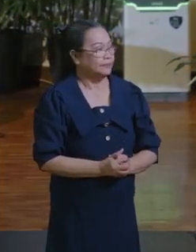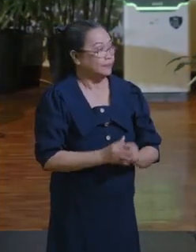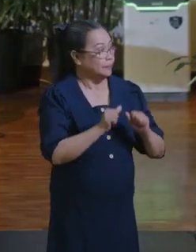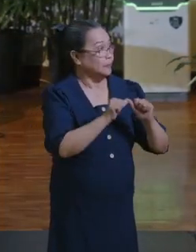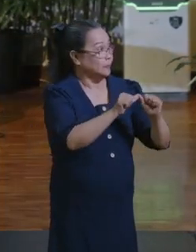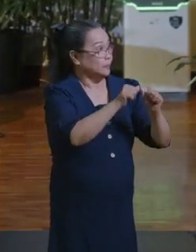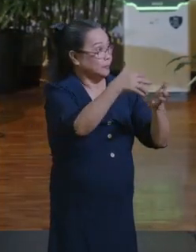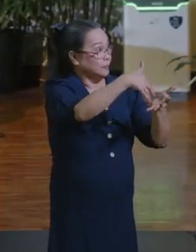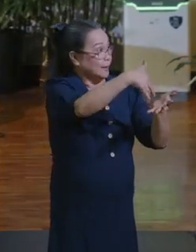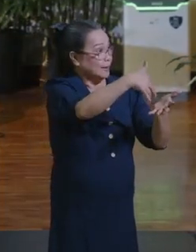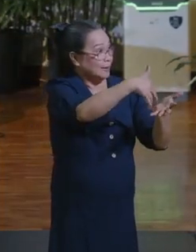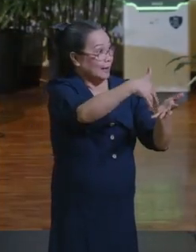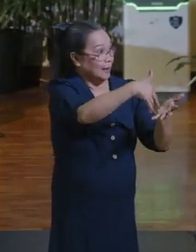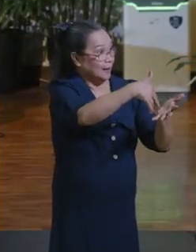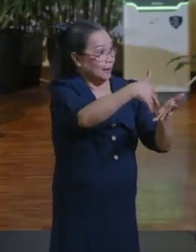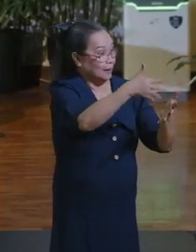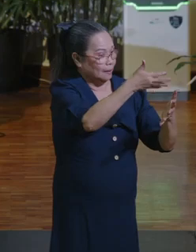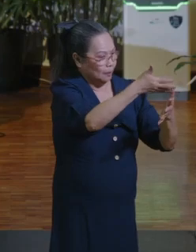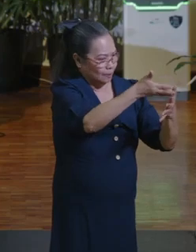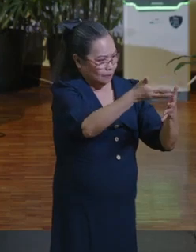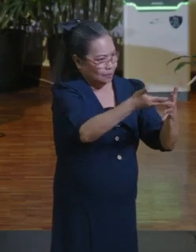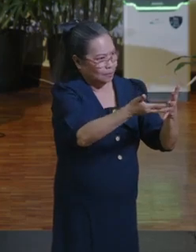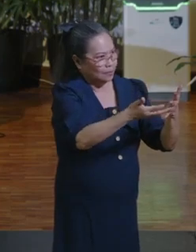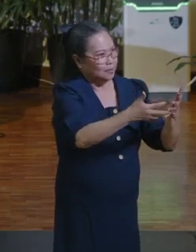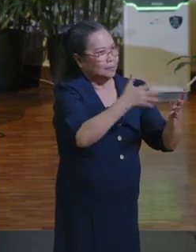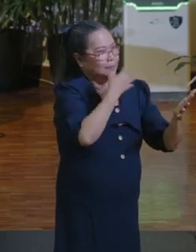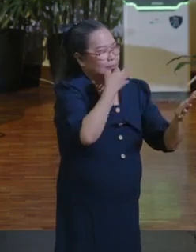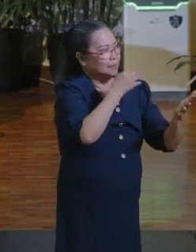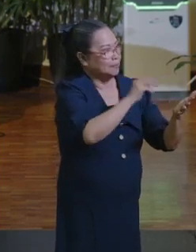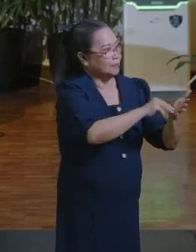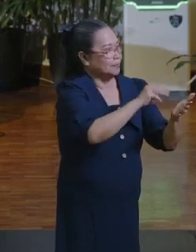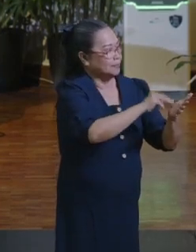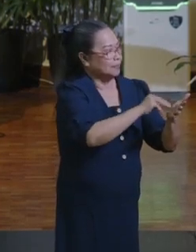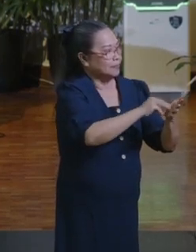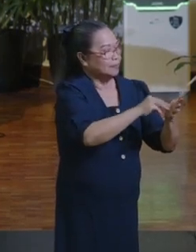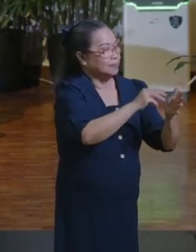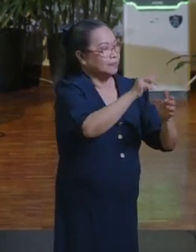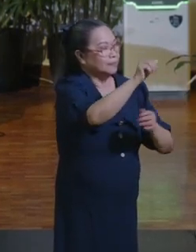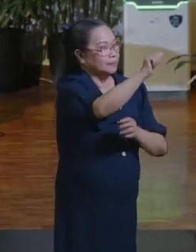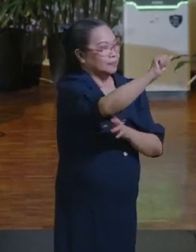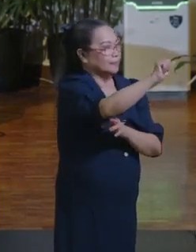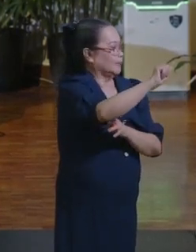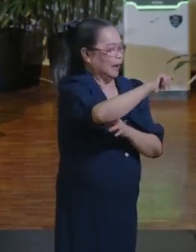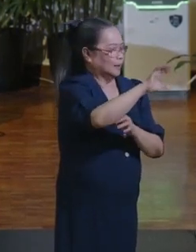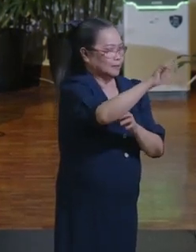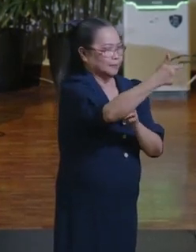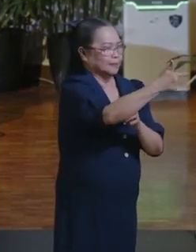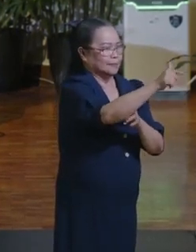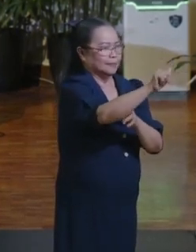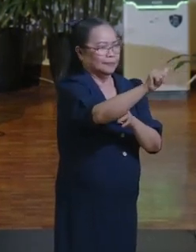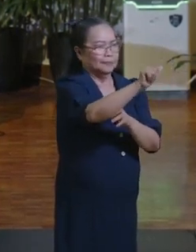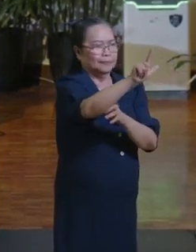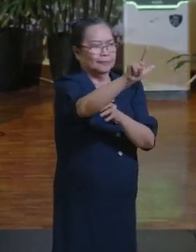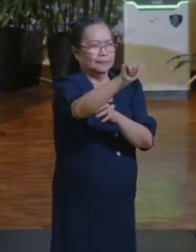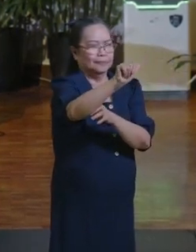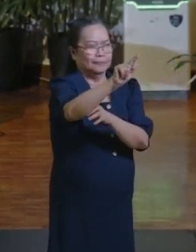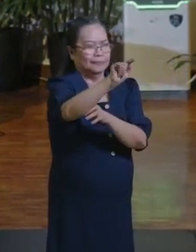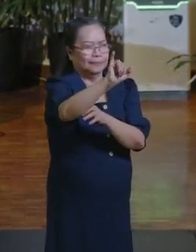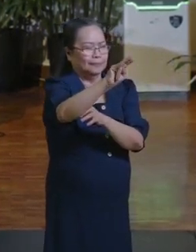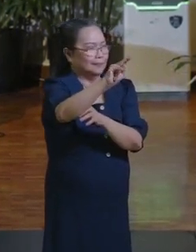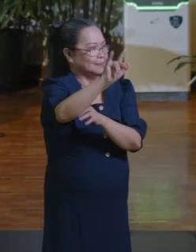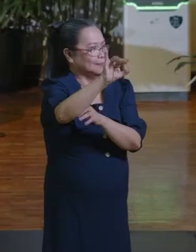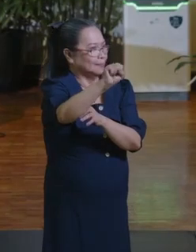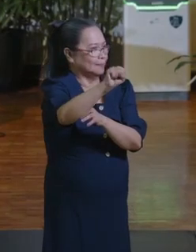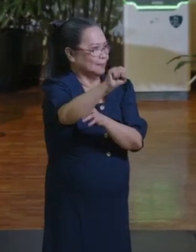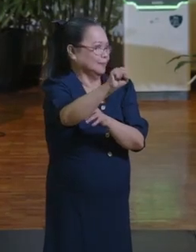Nagpapatuloy po tayo sa ating serye ng mga mensahe sa aklat ng Galatians. Ang ating